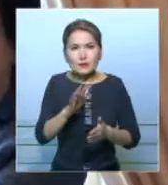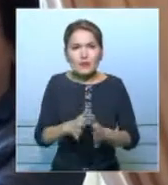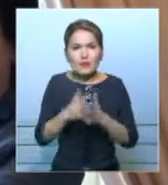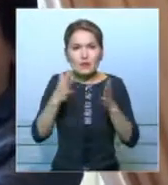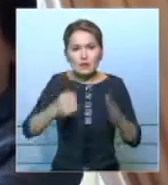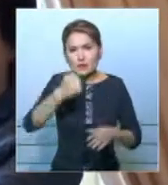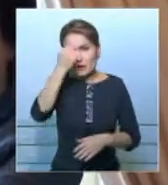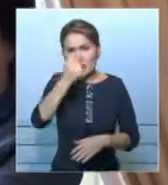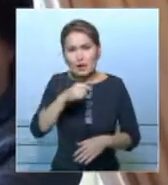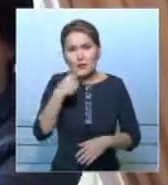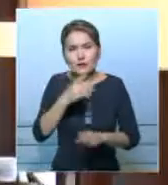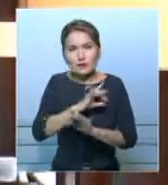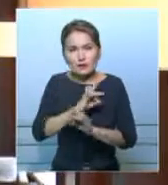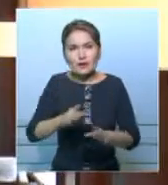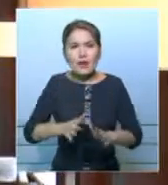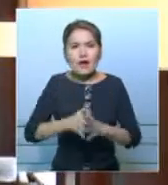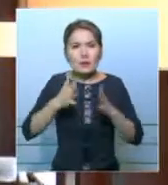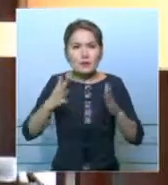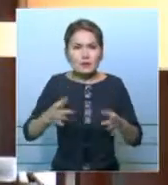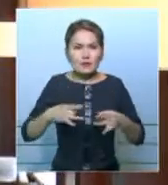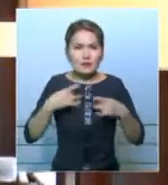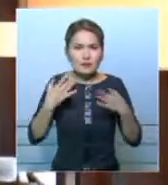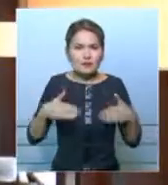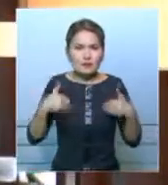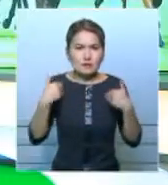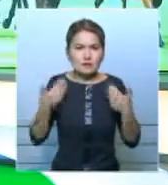ризашылығымды білдіргім келеді. Мереке құтты болсын.